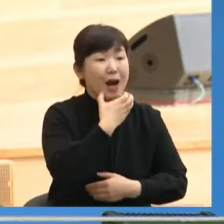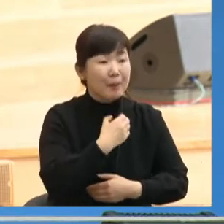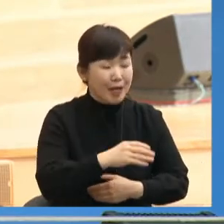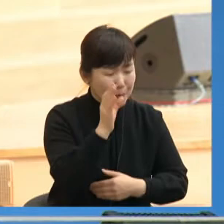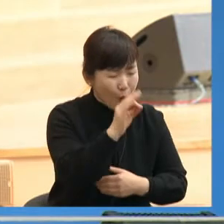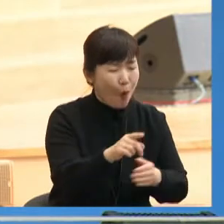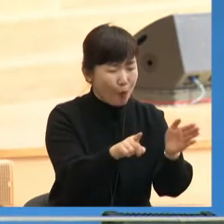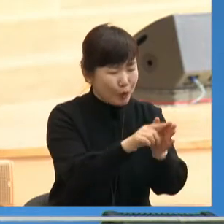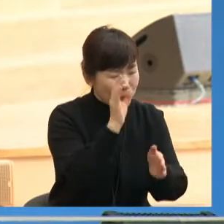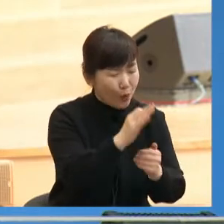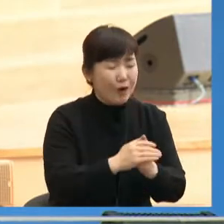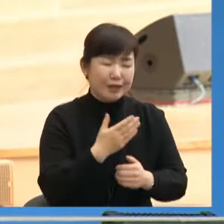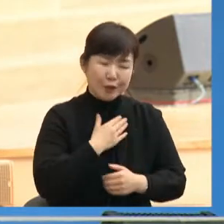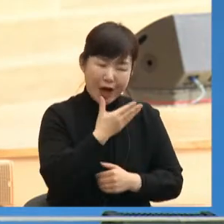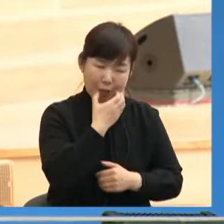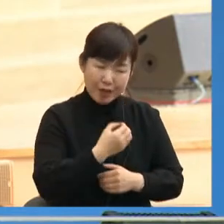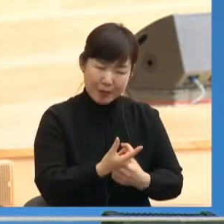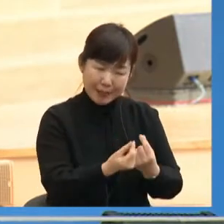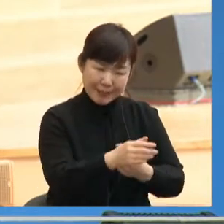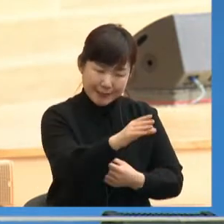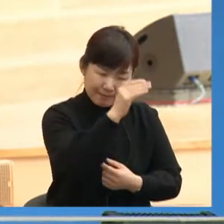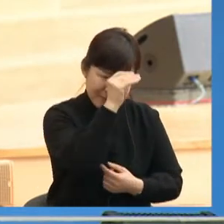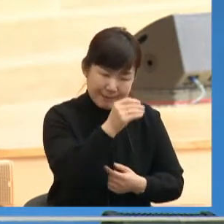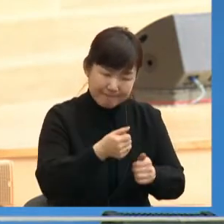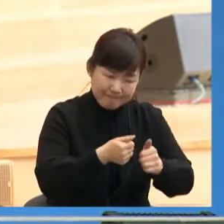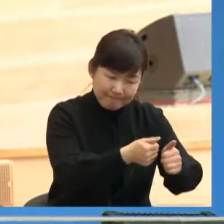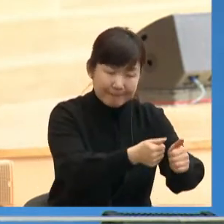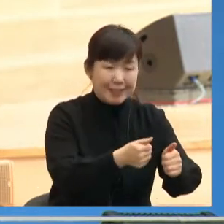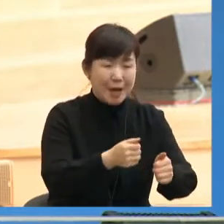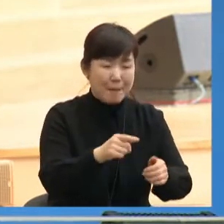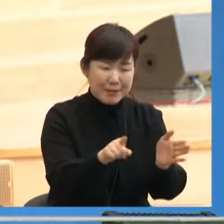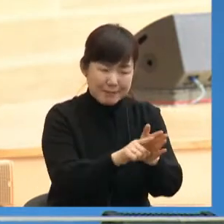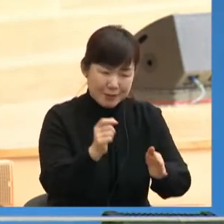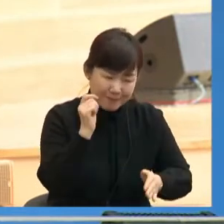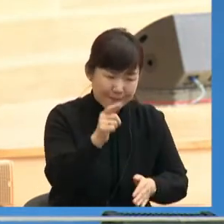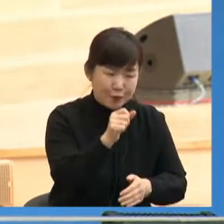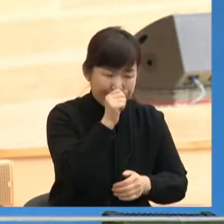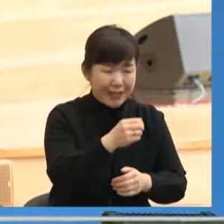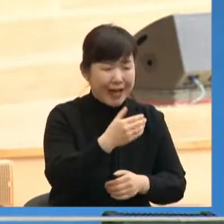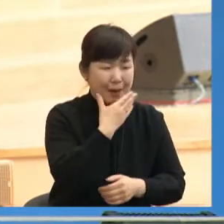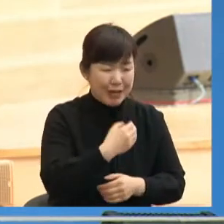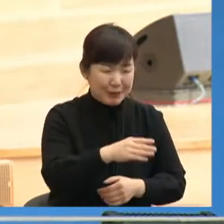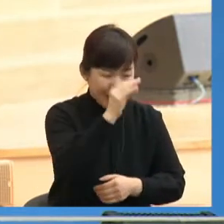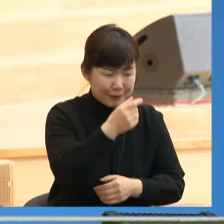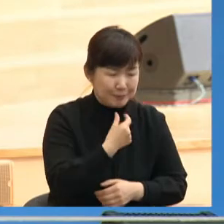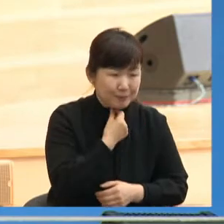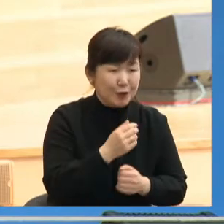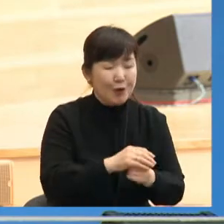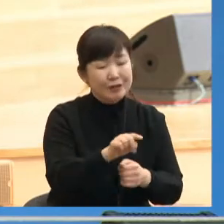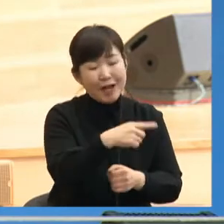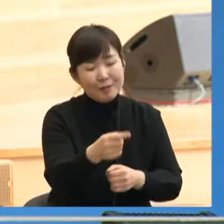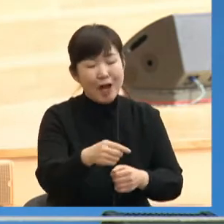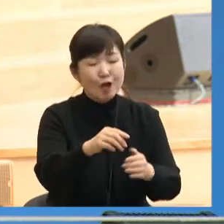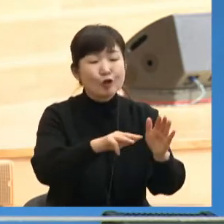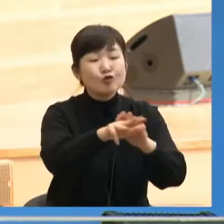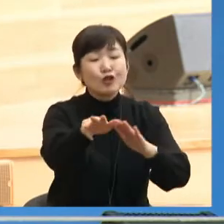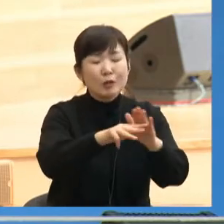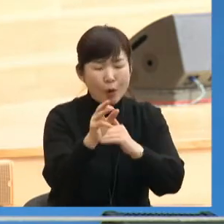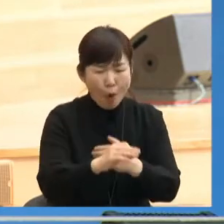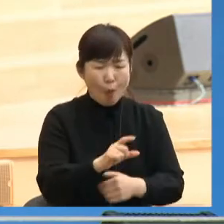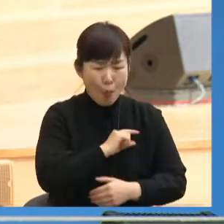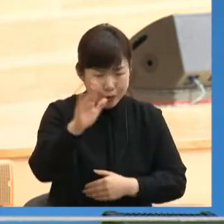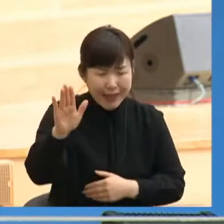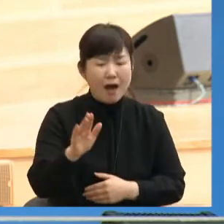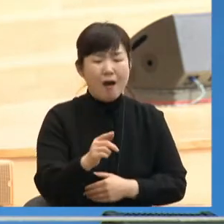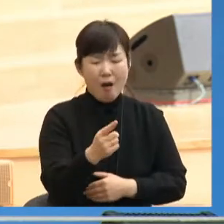믿음을 보면서, 아, 나도 아브라함처럼 믿음이 좀 뛰어났으면 좋겠다. 그래서 아브라함이 닮고 싶고, 출애굽기에 넘어가면 이 모세를 보니까,